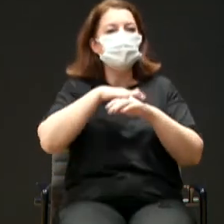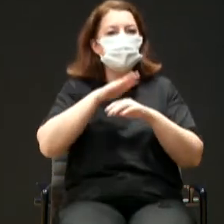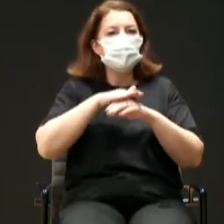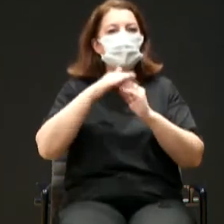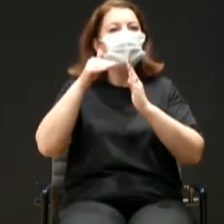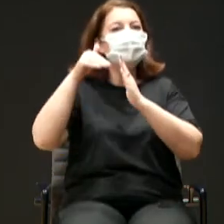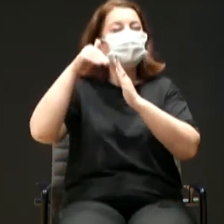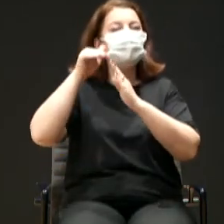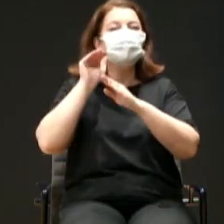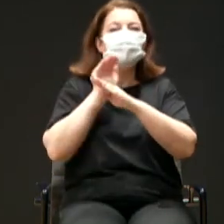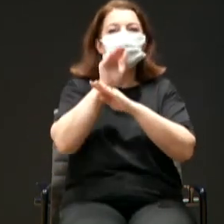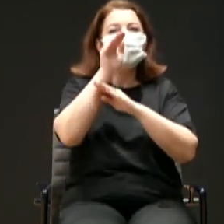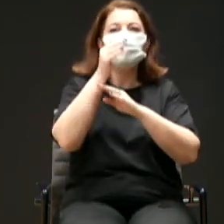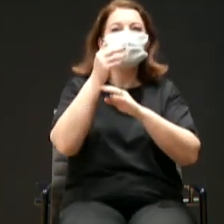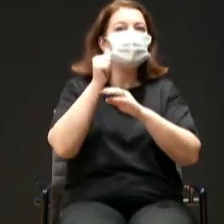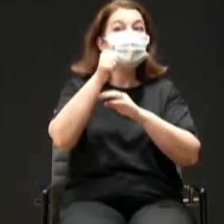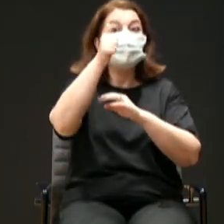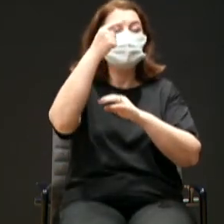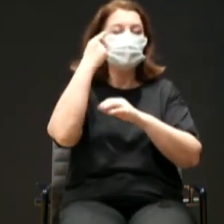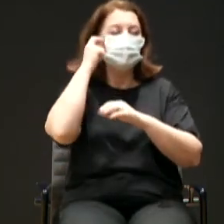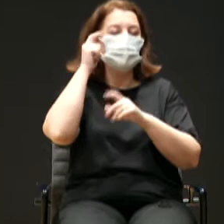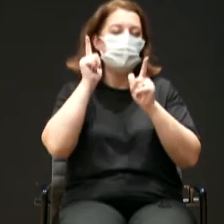düşünmek lazım.